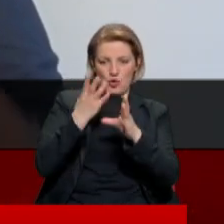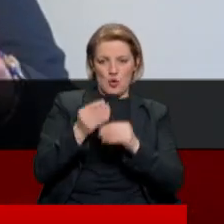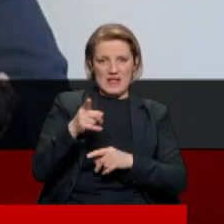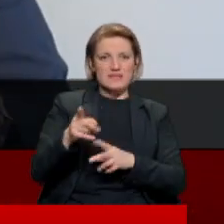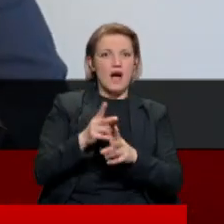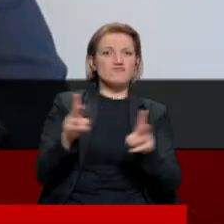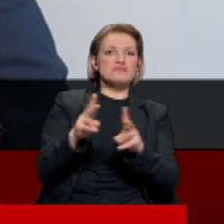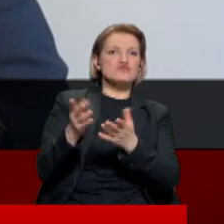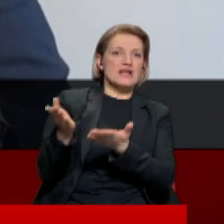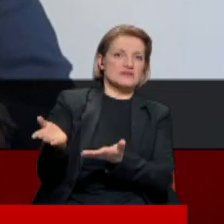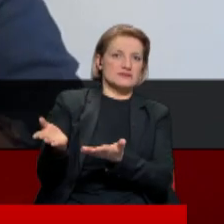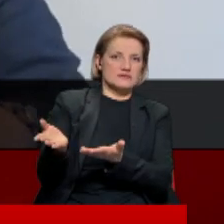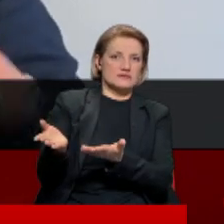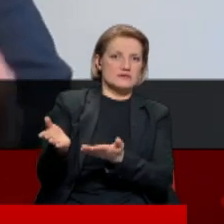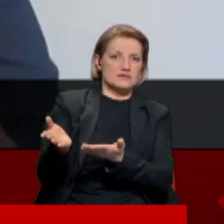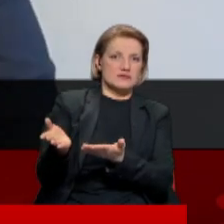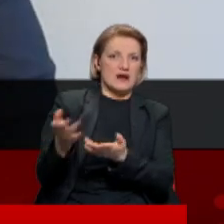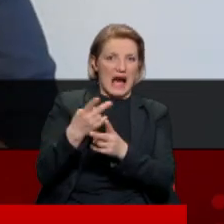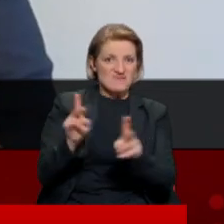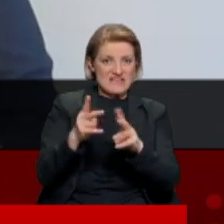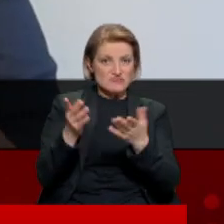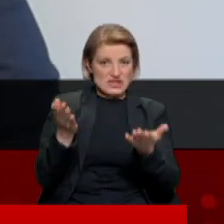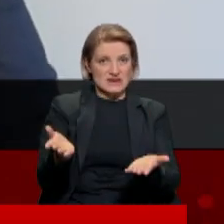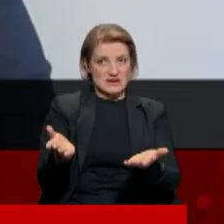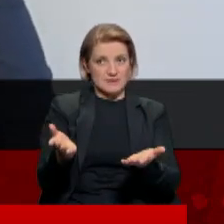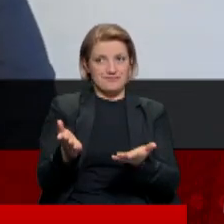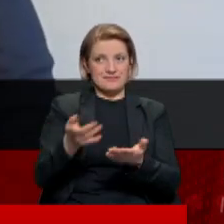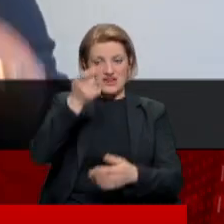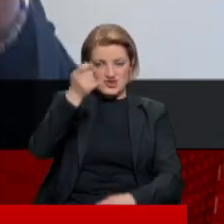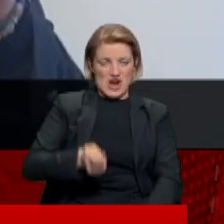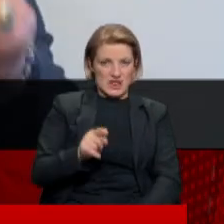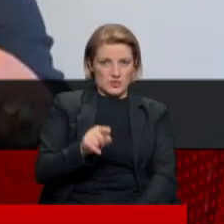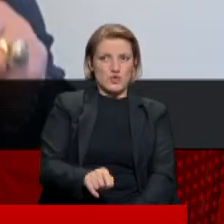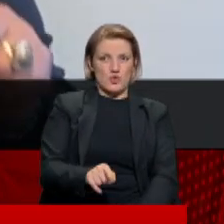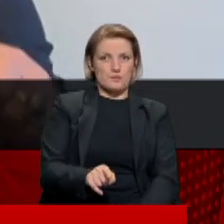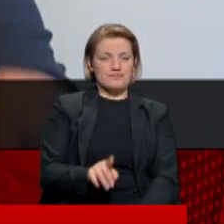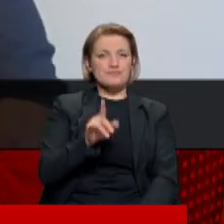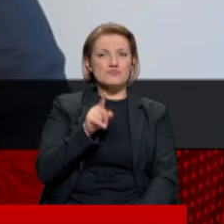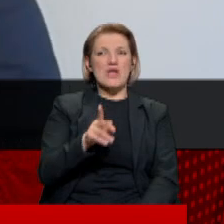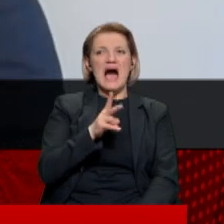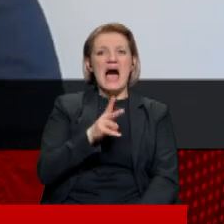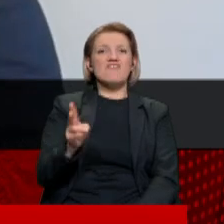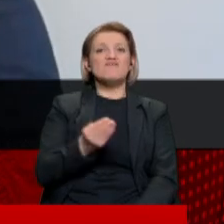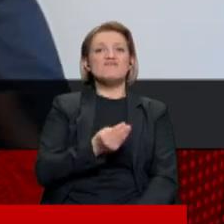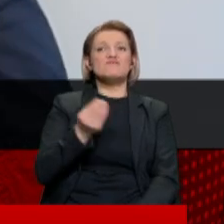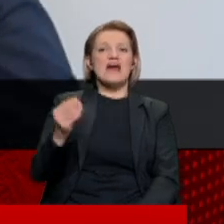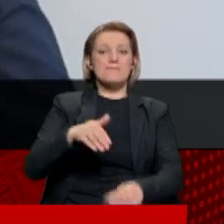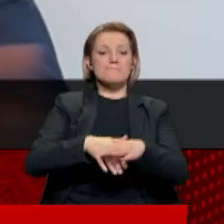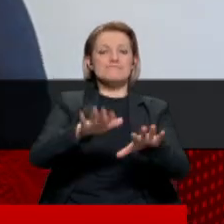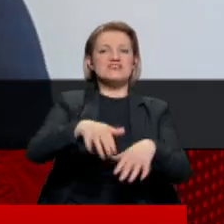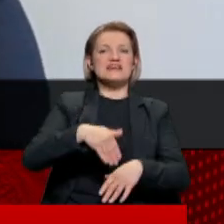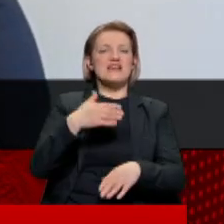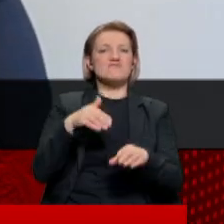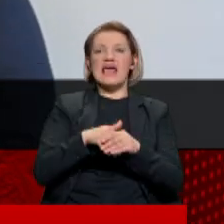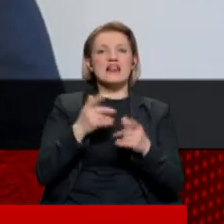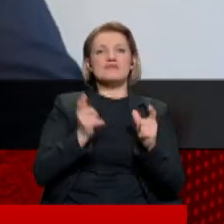de affetmişlerse. Yani affetmişlerse diyorum, bakın şart koyuyorum. Bunlara af veren meclisteki